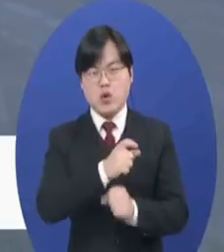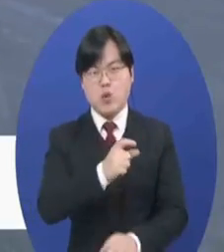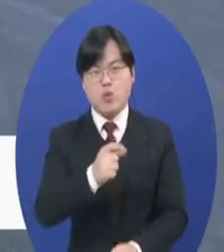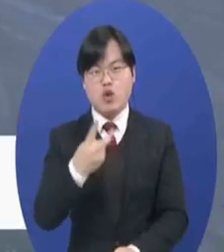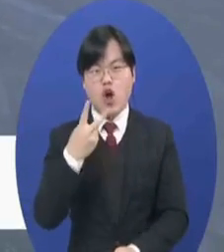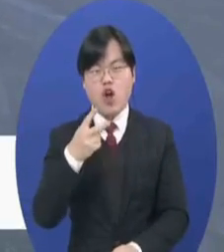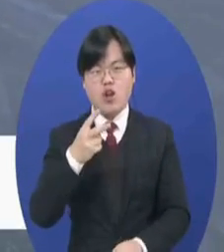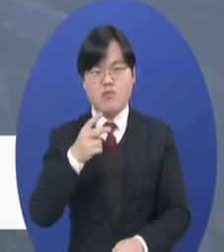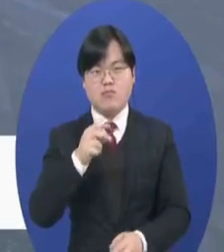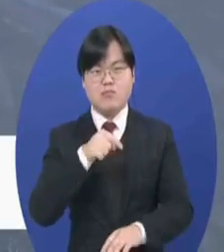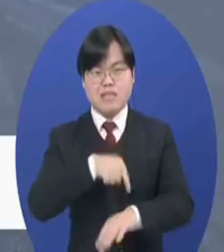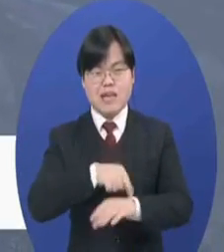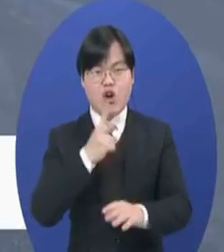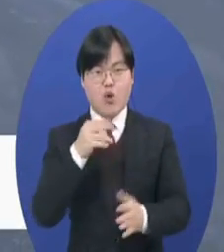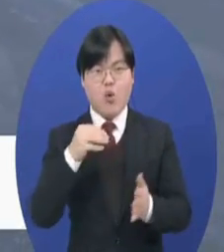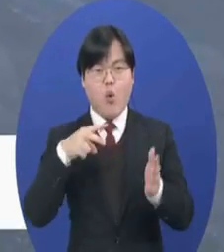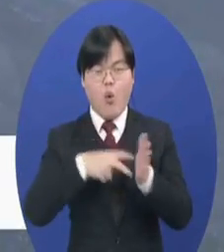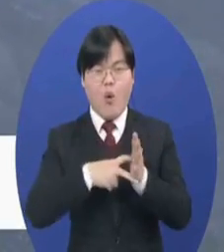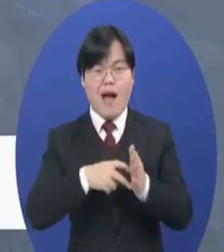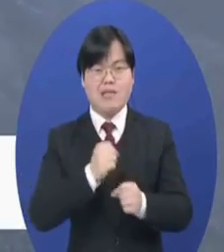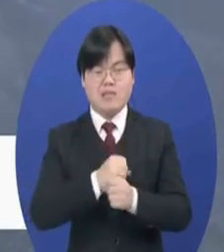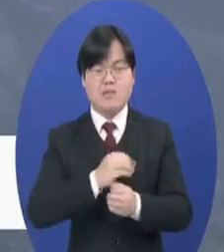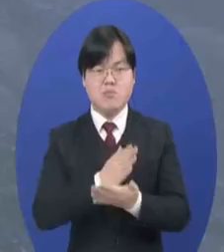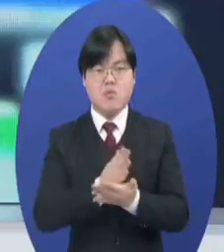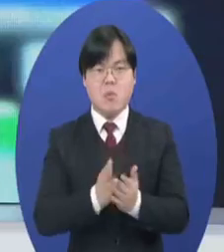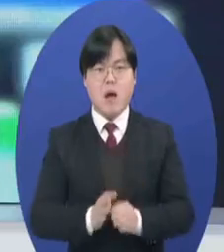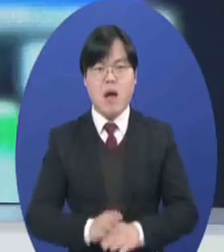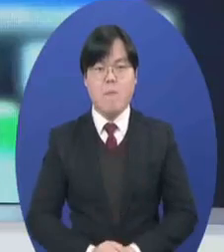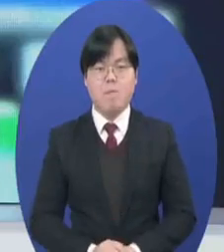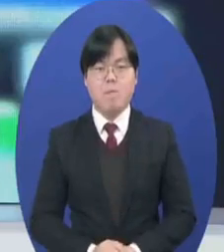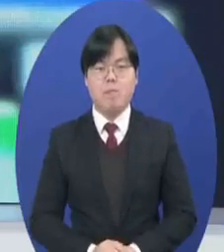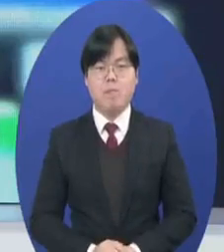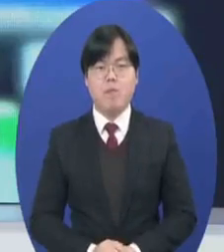ажиллаж байна. Ойрын өдрүүдэд нийт